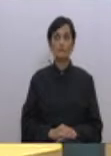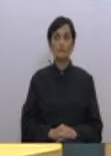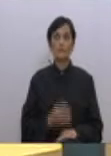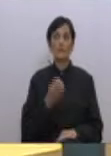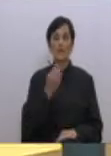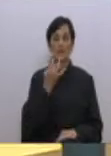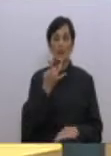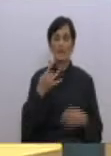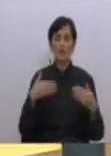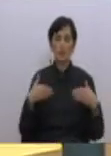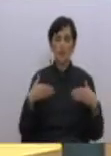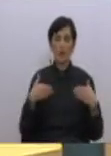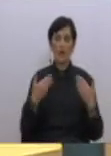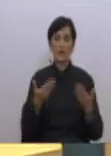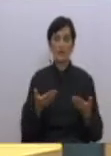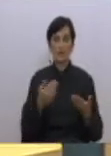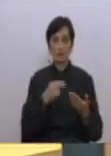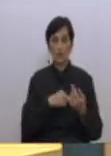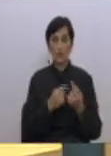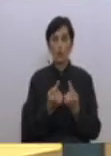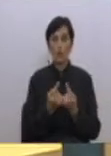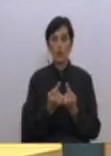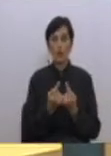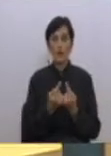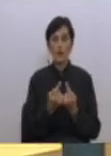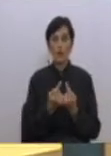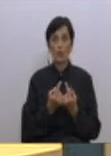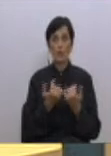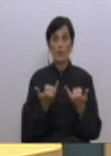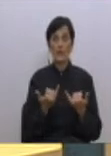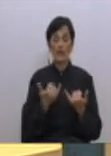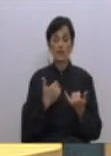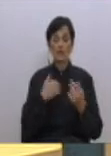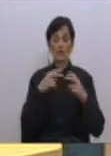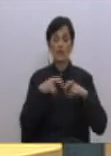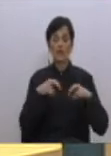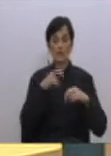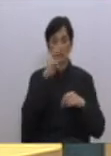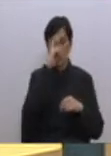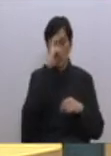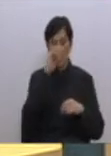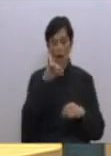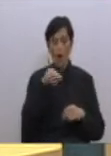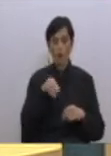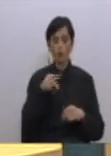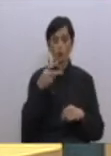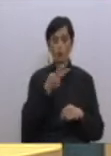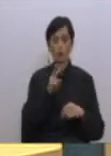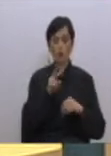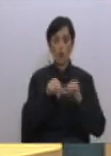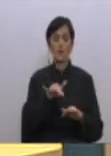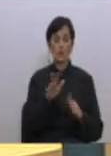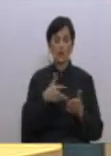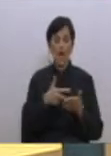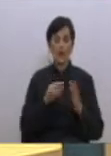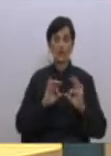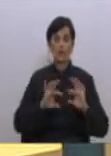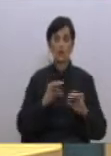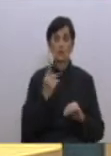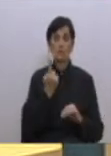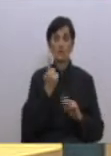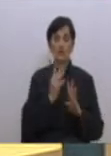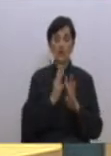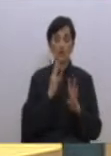კიდევ ერთხელ მოგესალმებით, კოლეგებო. ხე ჩვენ ვიხილავთ სახელმწიფო აუდიტის სამსახურის 2022 წლის საქმიანობის პირველ